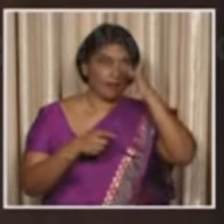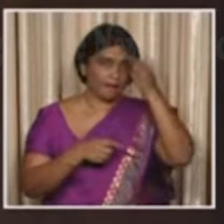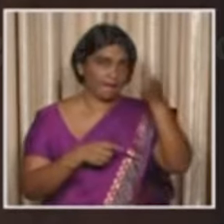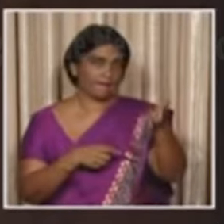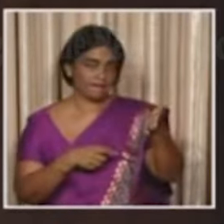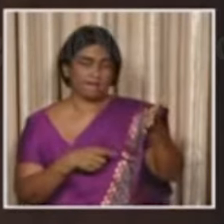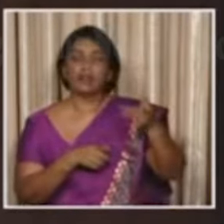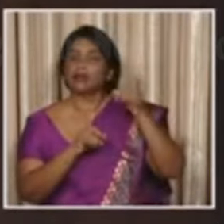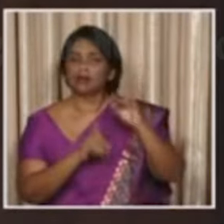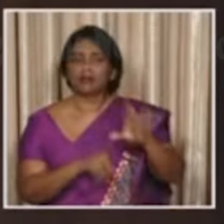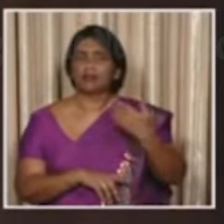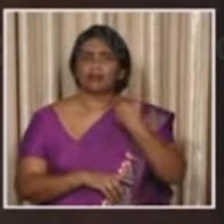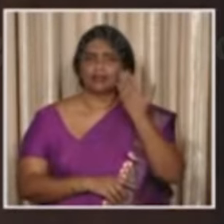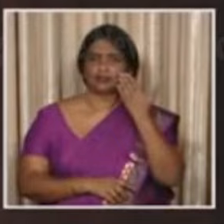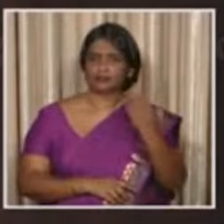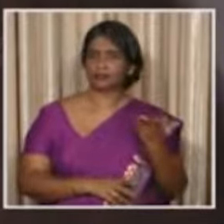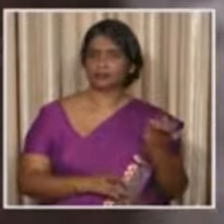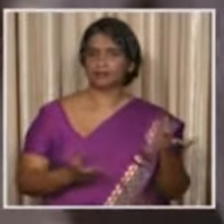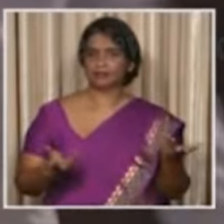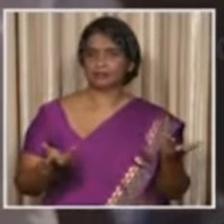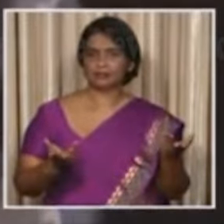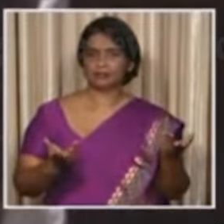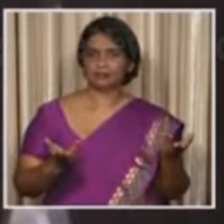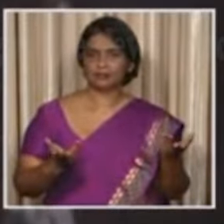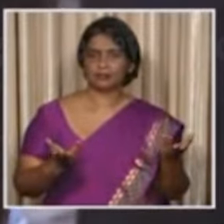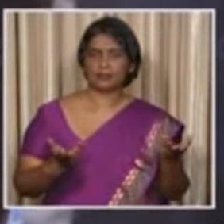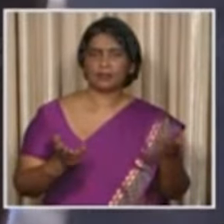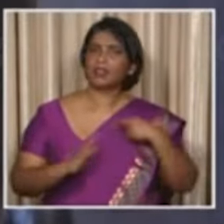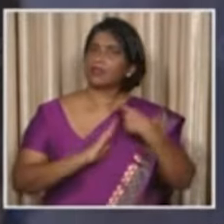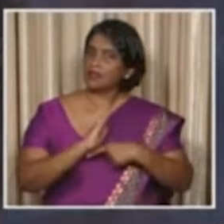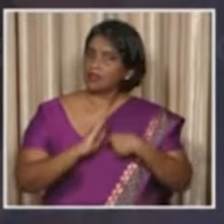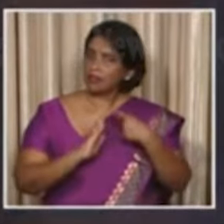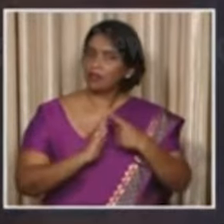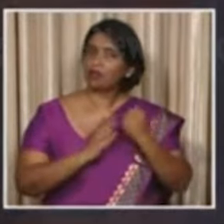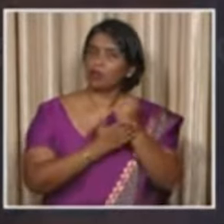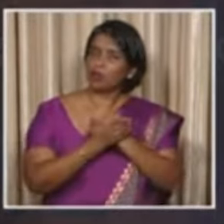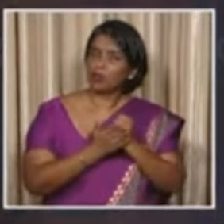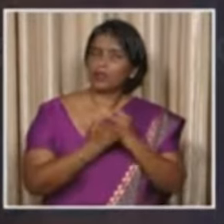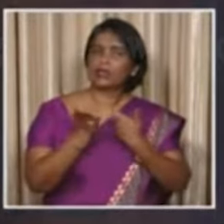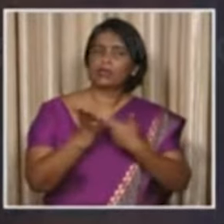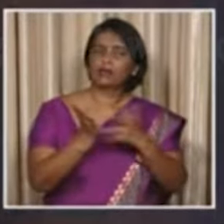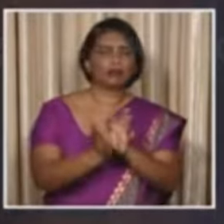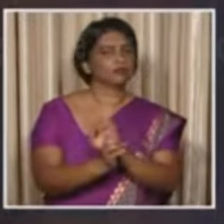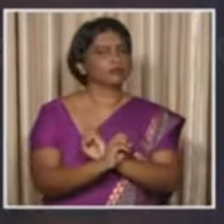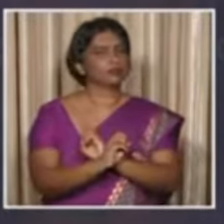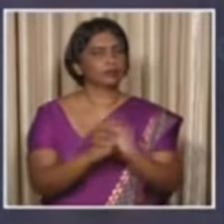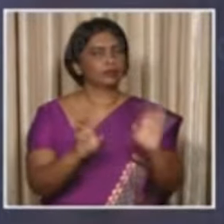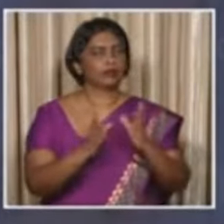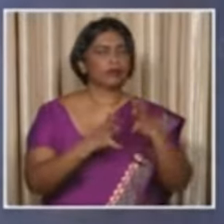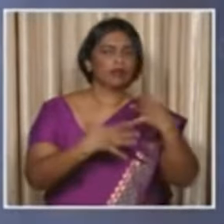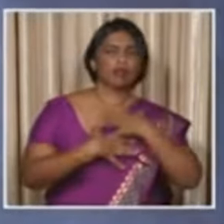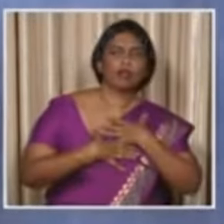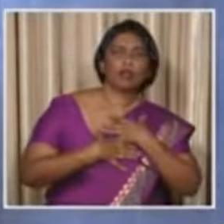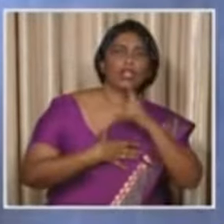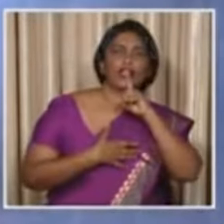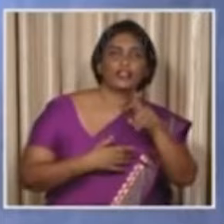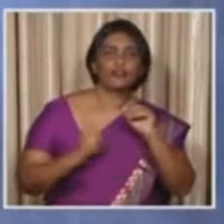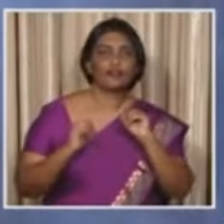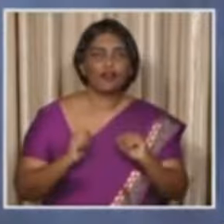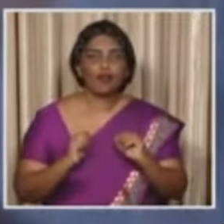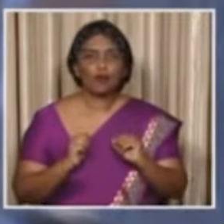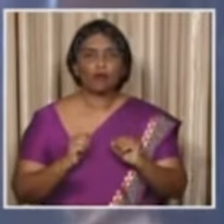දැන් මේක බලන්න නියෝජ්‍ය කතානායකතුමා ලංකාවේ තියෙන හැම රූපවාහිනිකම ගියා ගත්තේ කොහමද කවුද කිව්වේ